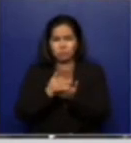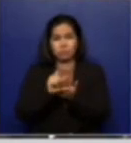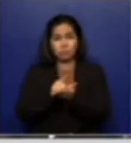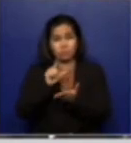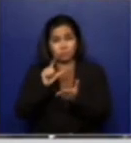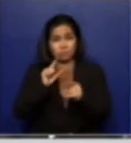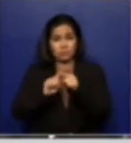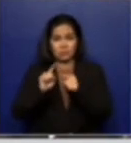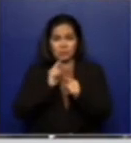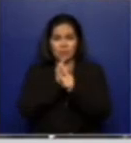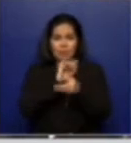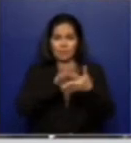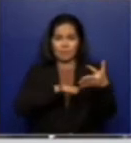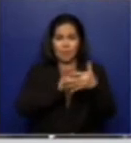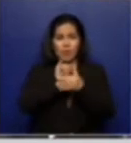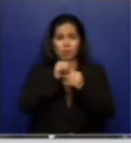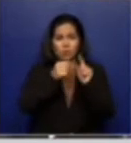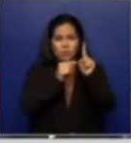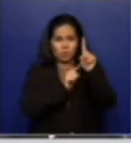ที่รัฐบาลได้กำหนดไว้เนี่ย